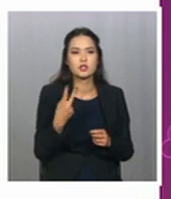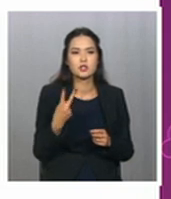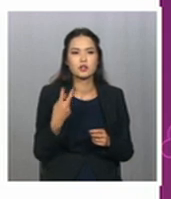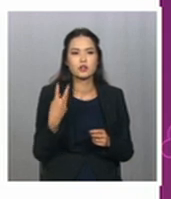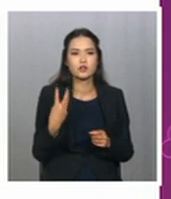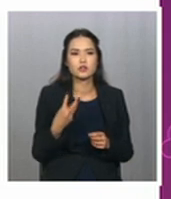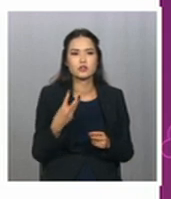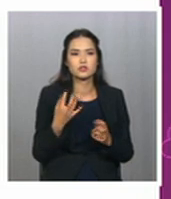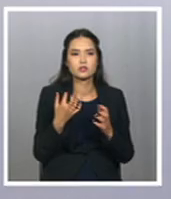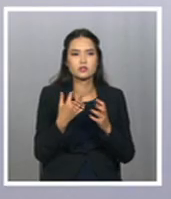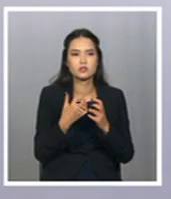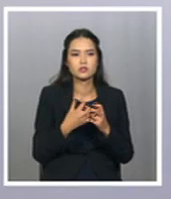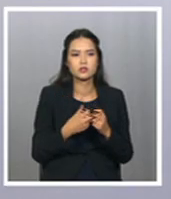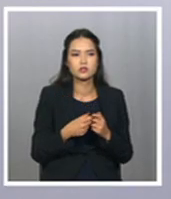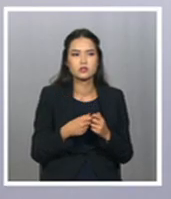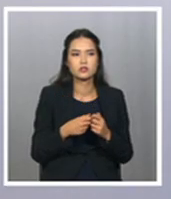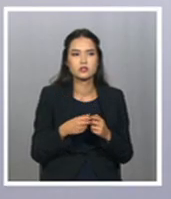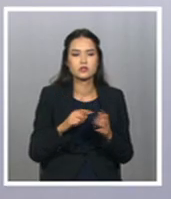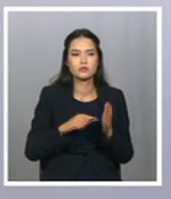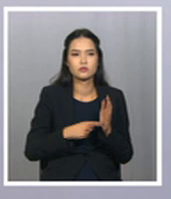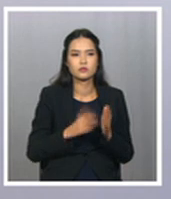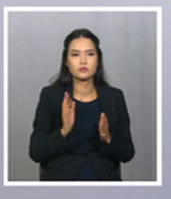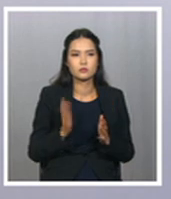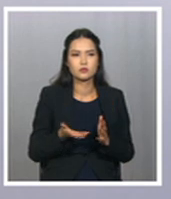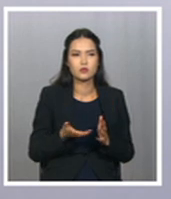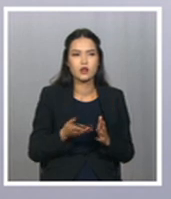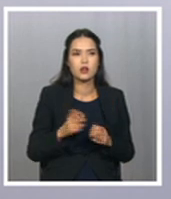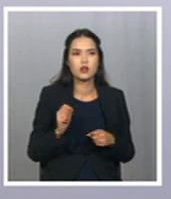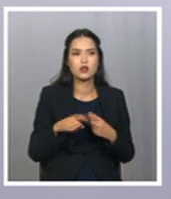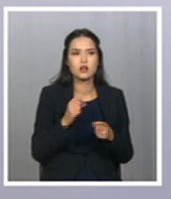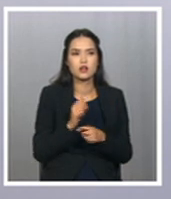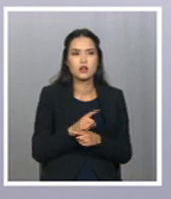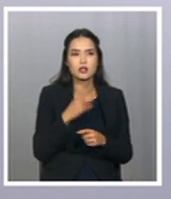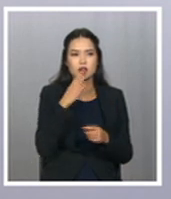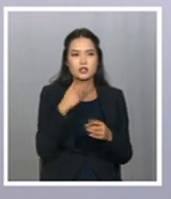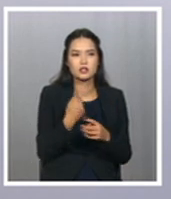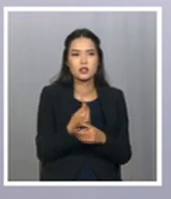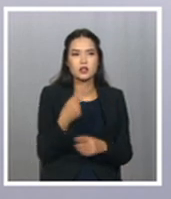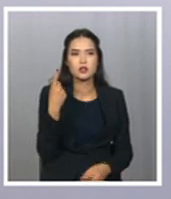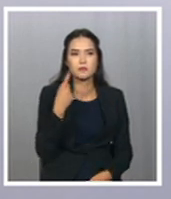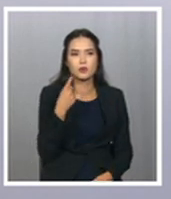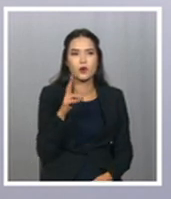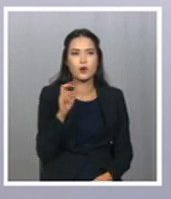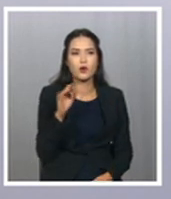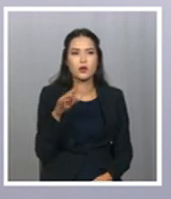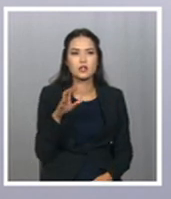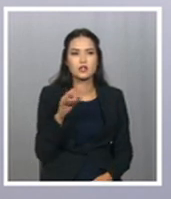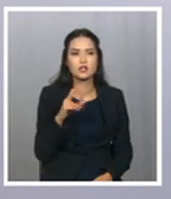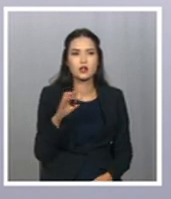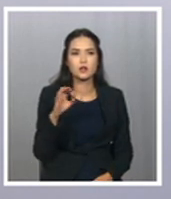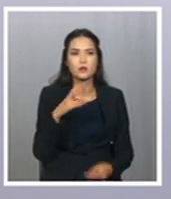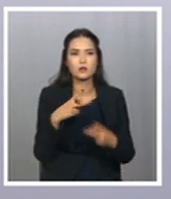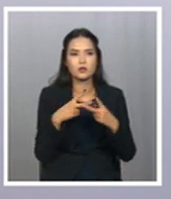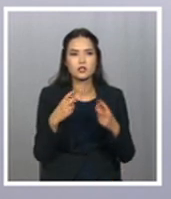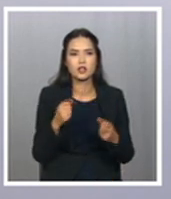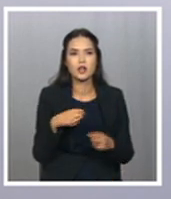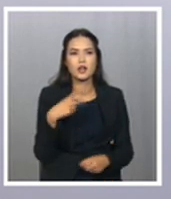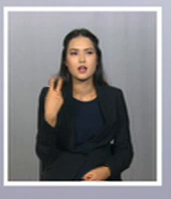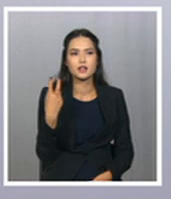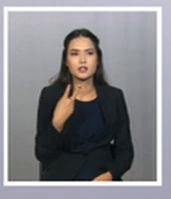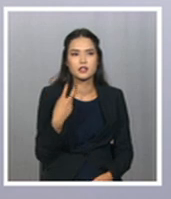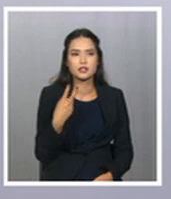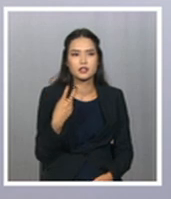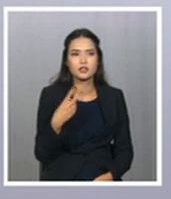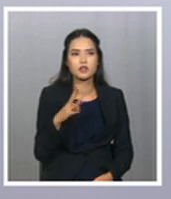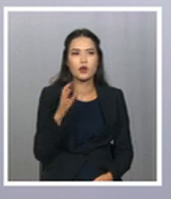нүктесін кескіндейді. Келесі тапсырма. Кеңістікте бірінші координаты 0-ге тең нүктелердің